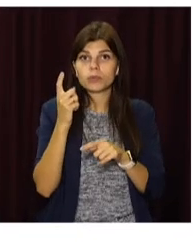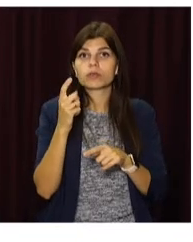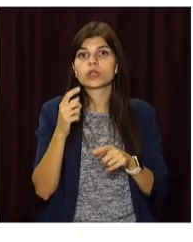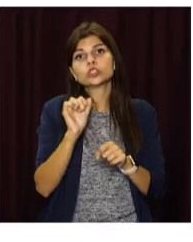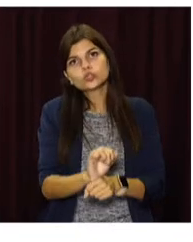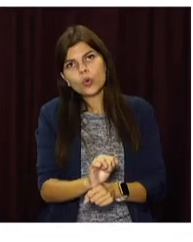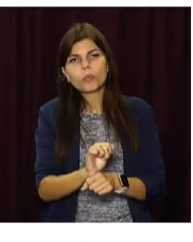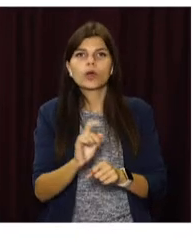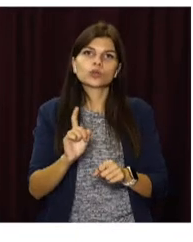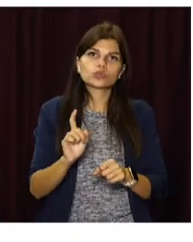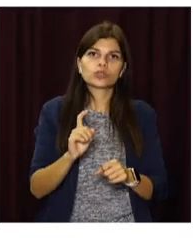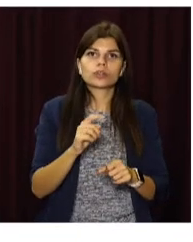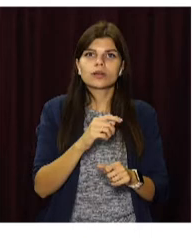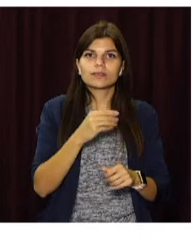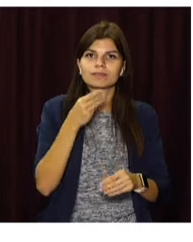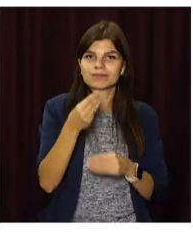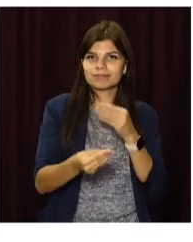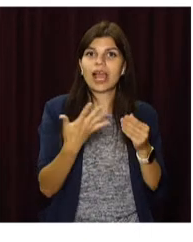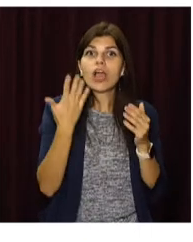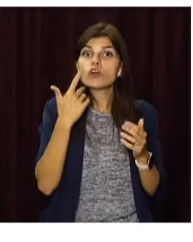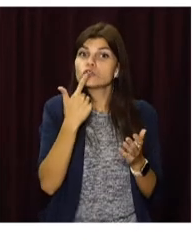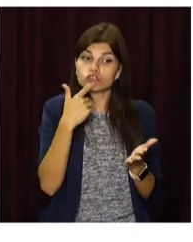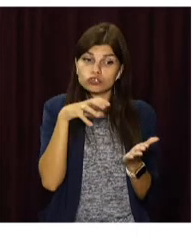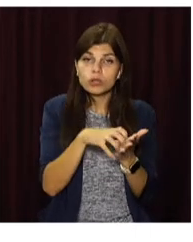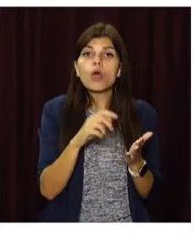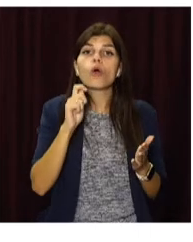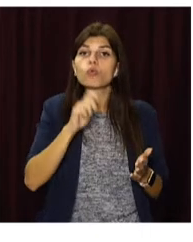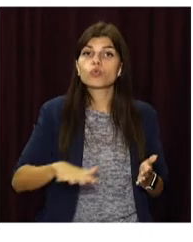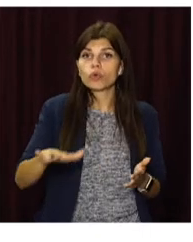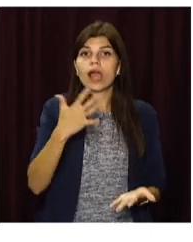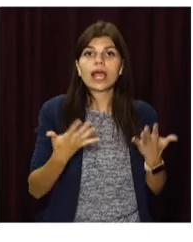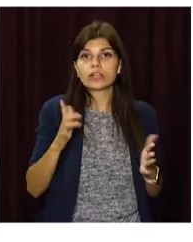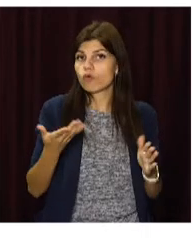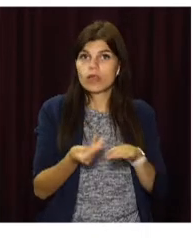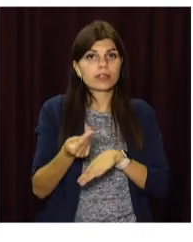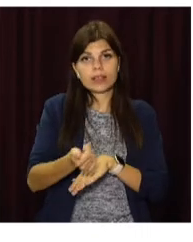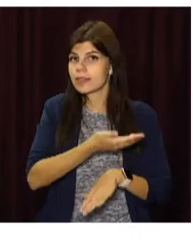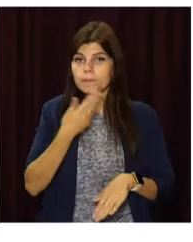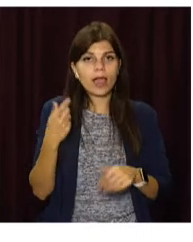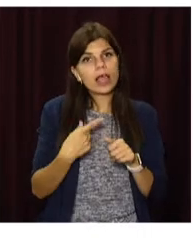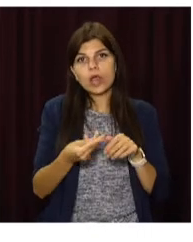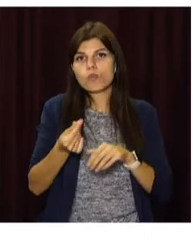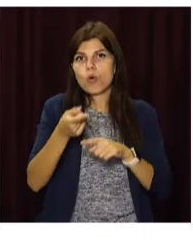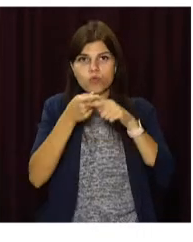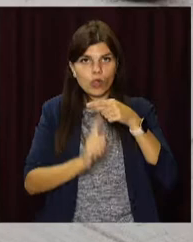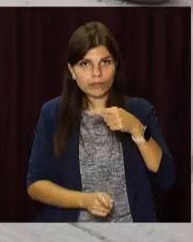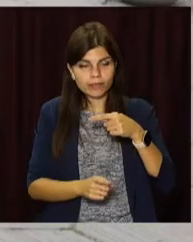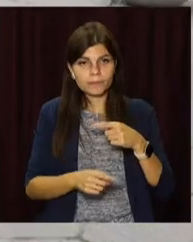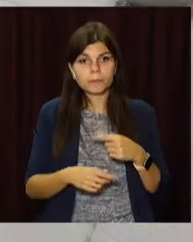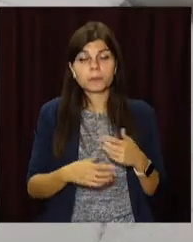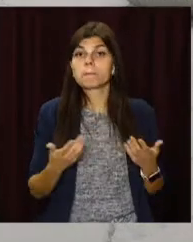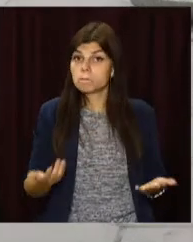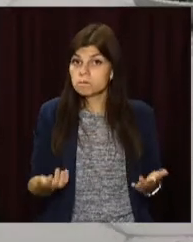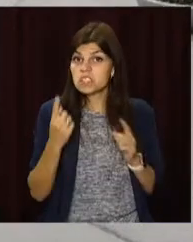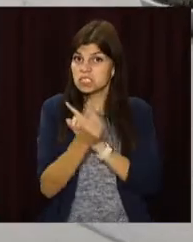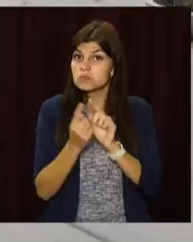чи зупинення надання житлово-комунальних послуг громадянам України у разі їх неоплати або оплати не в повному обсязі. Відповідні